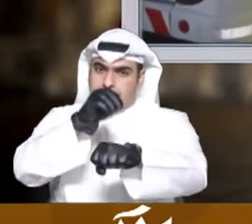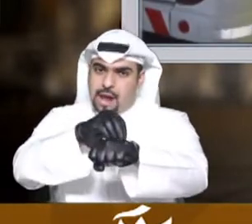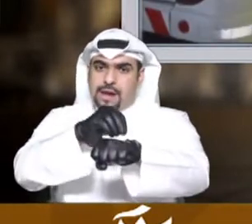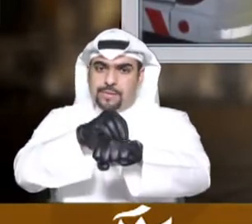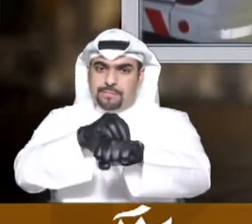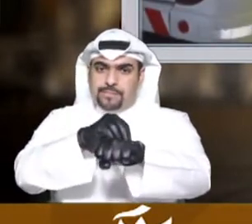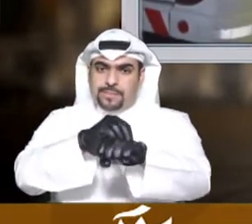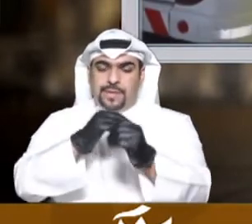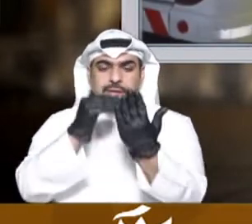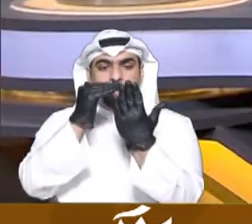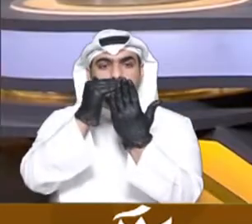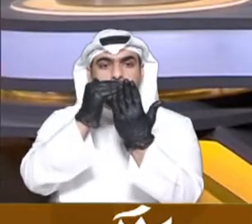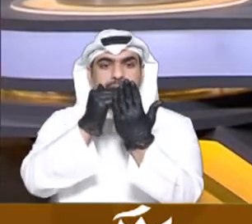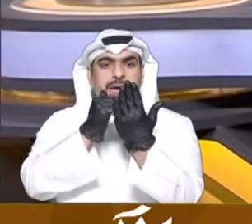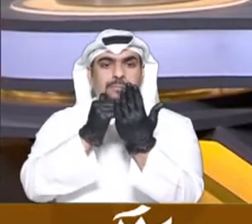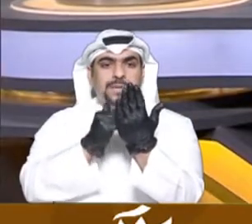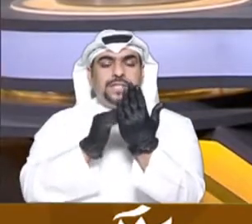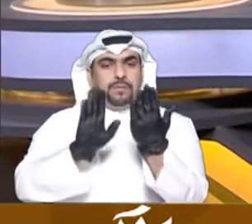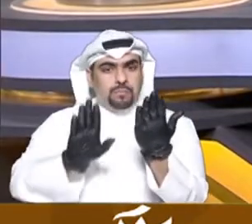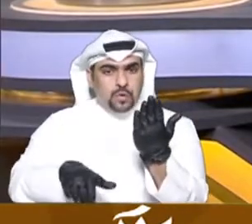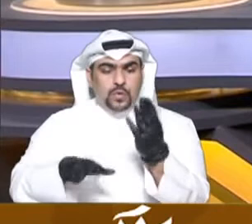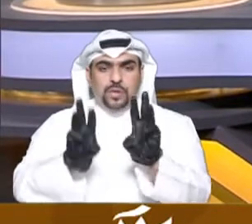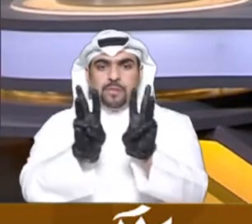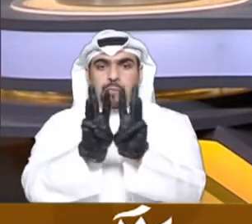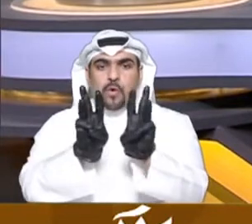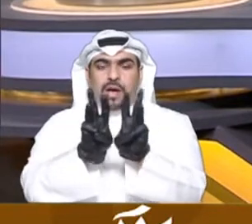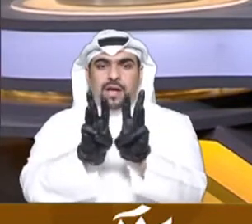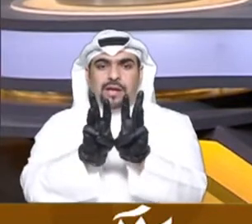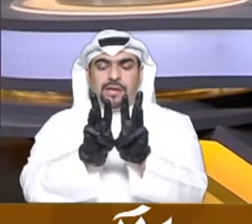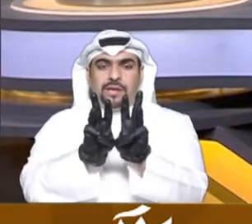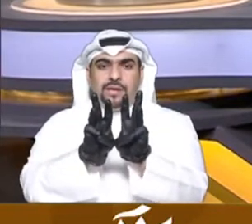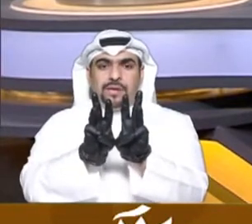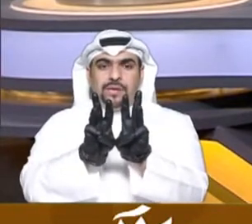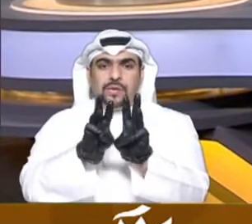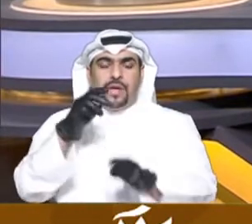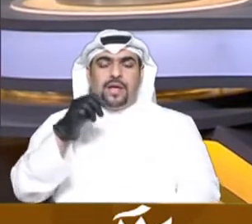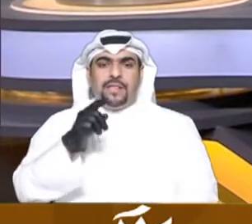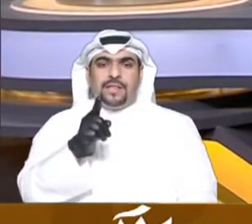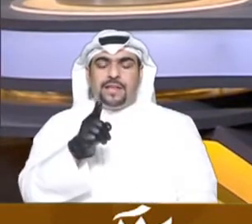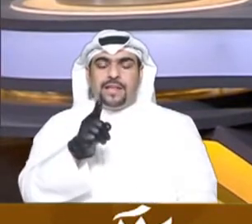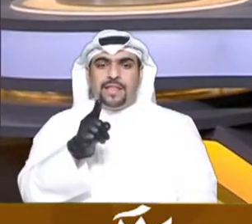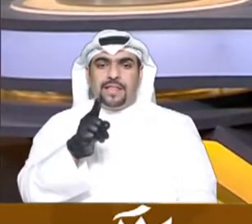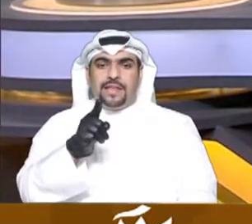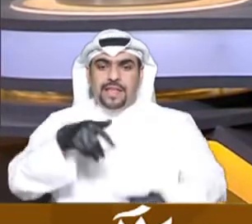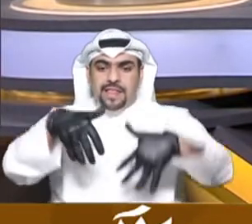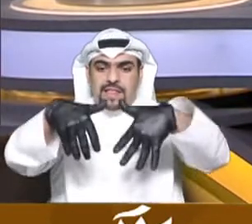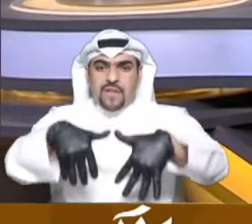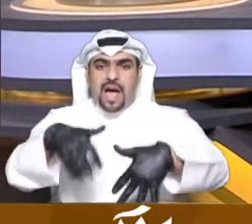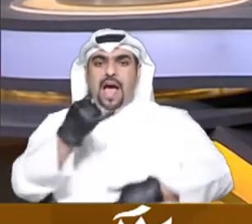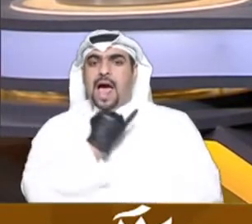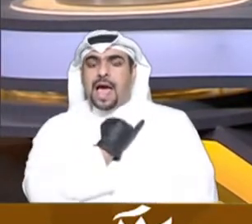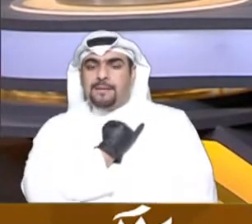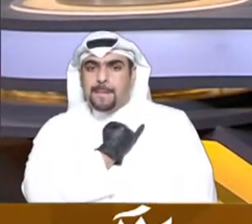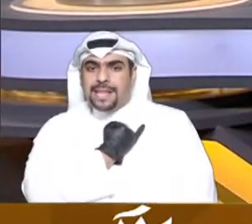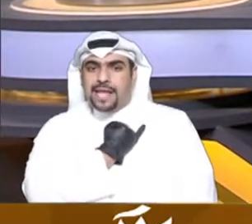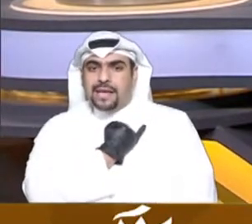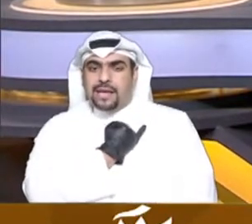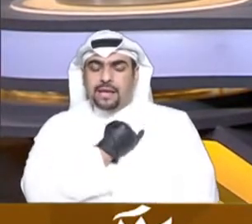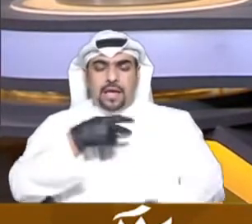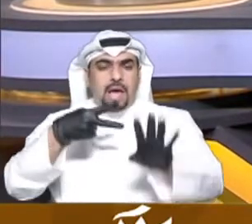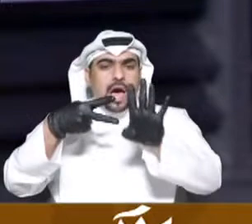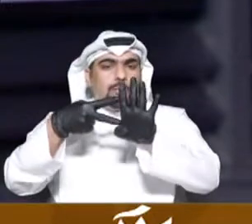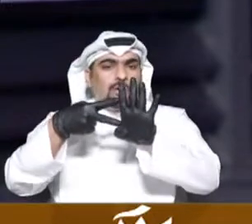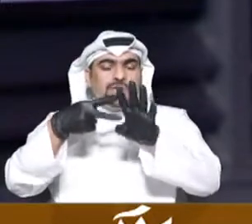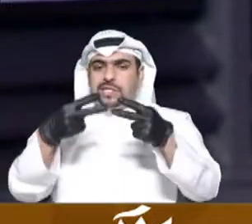طلب التصريح. في اضفنا خدمه جديده هي استقبال مسافر، طبعا هذه مدتها 24 ساعه، يتم حط انه يحط رقم